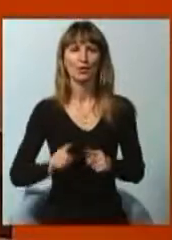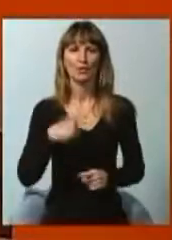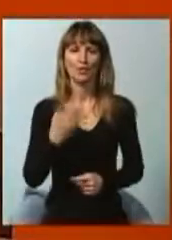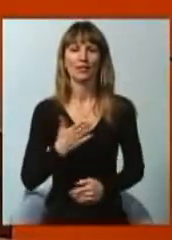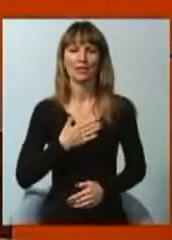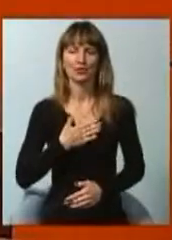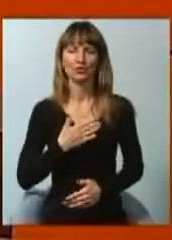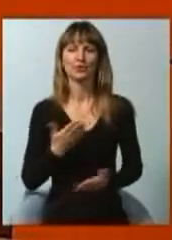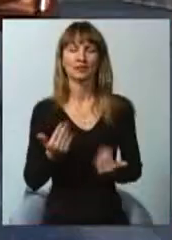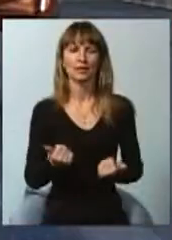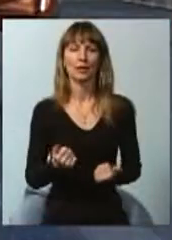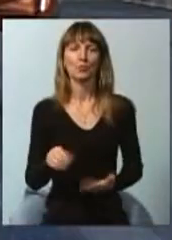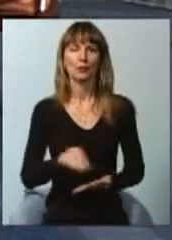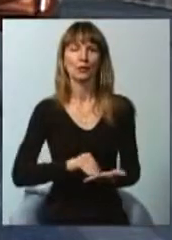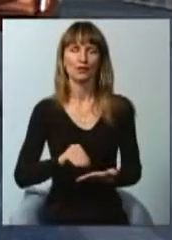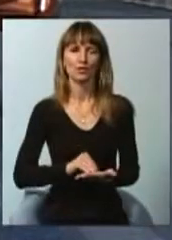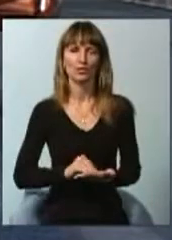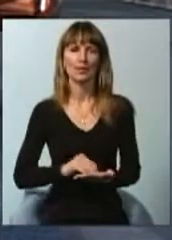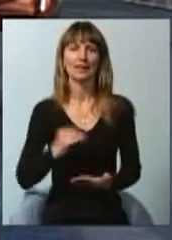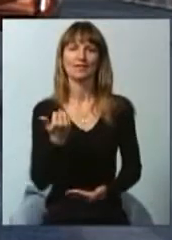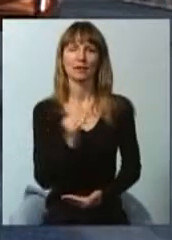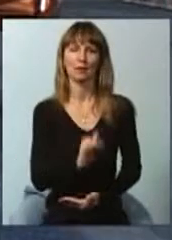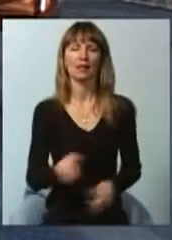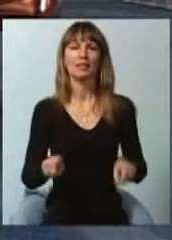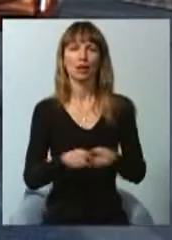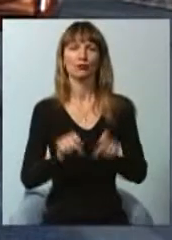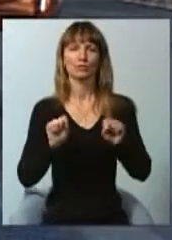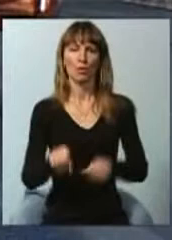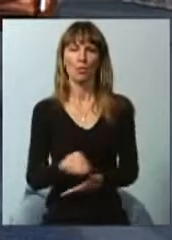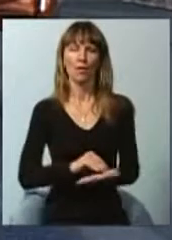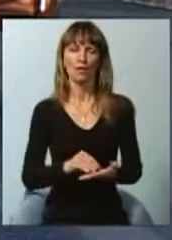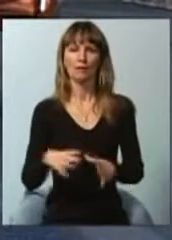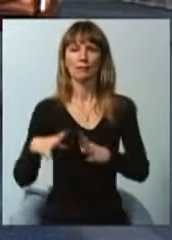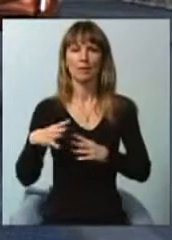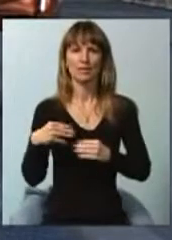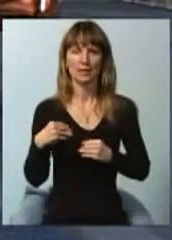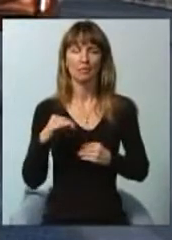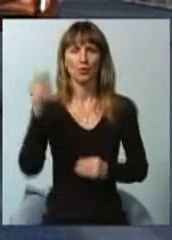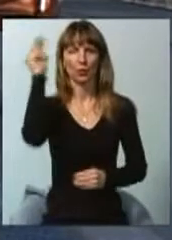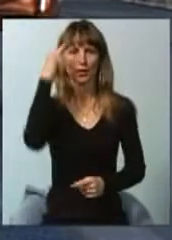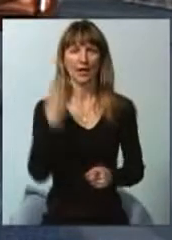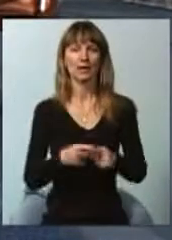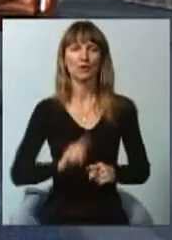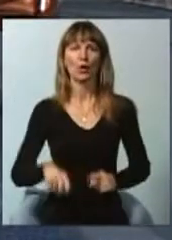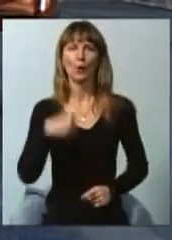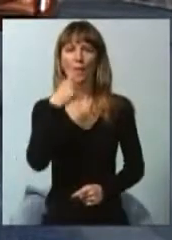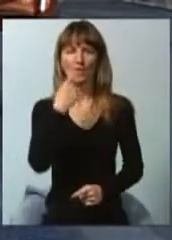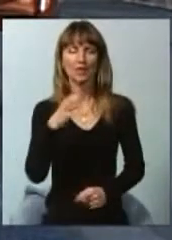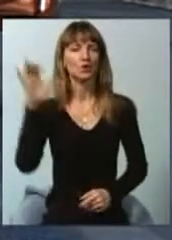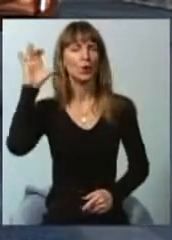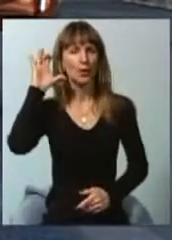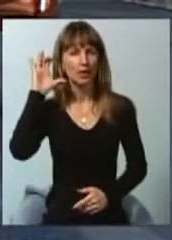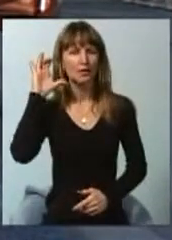нашу? Так. Так, повторюй. І ви, малята, також можете повторювати разом з нами та й учити ці, власне, скоромовки.